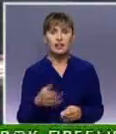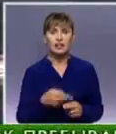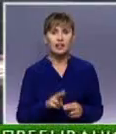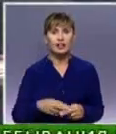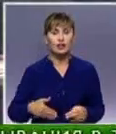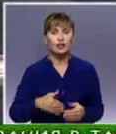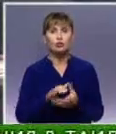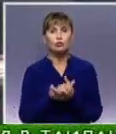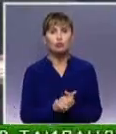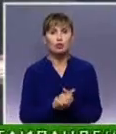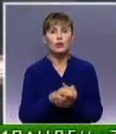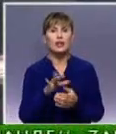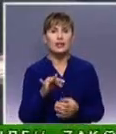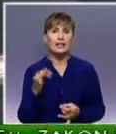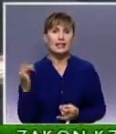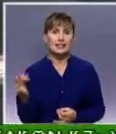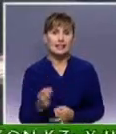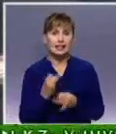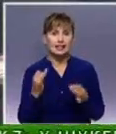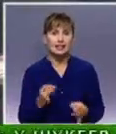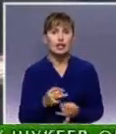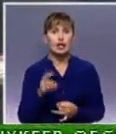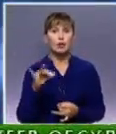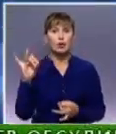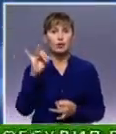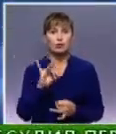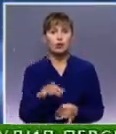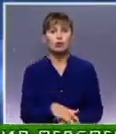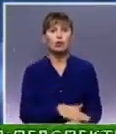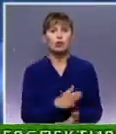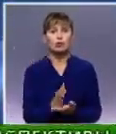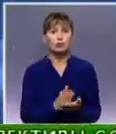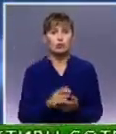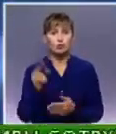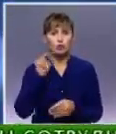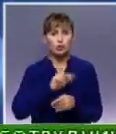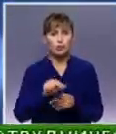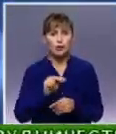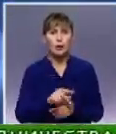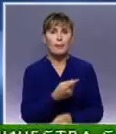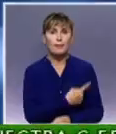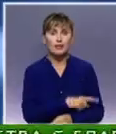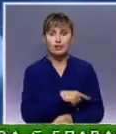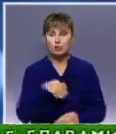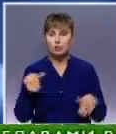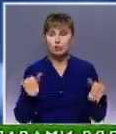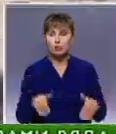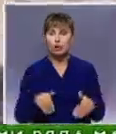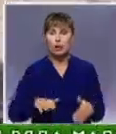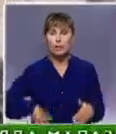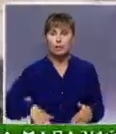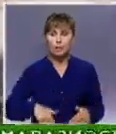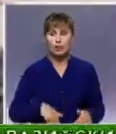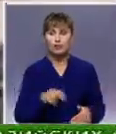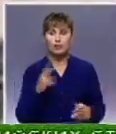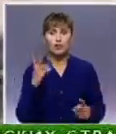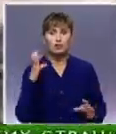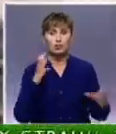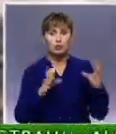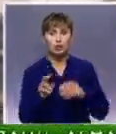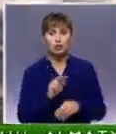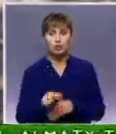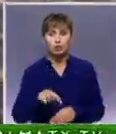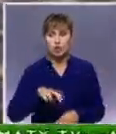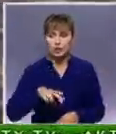галантен, дружелюбен и даже эмоционален. По легенде, он долго прослужил учебным пособием в медицинском колледже. А потом два студента научили